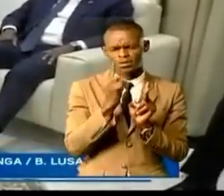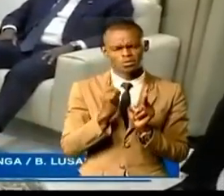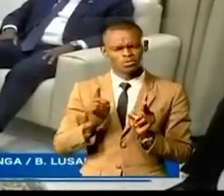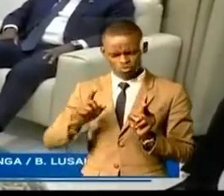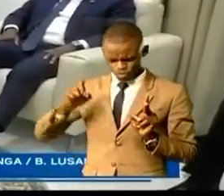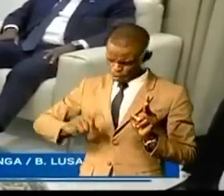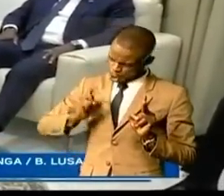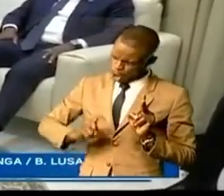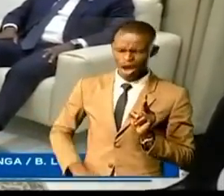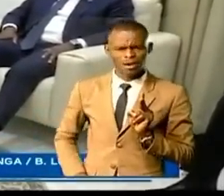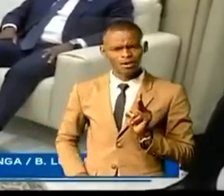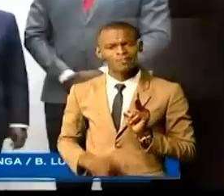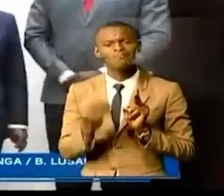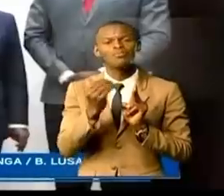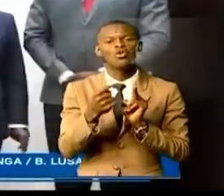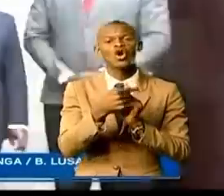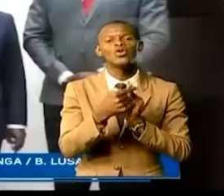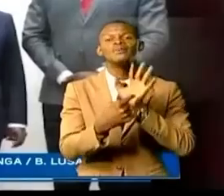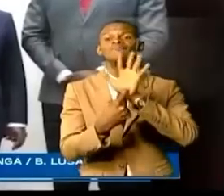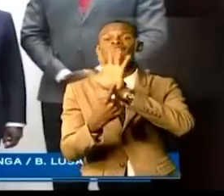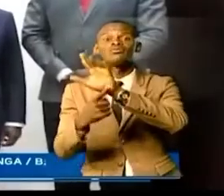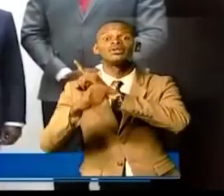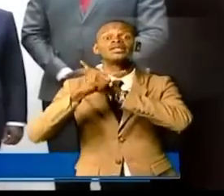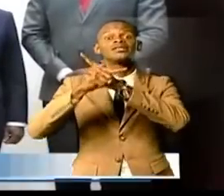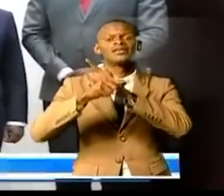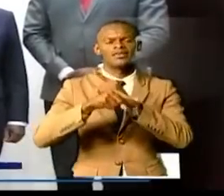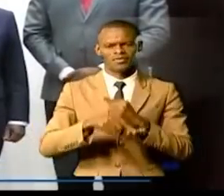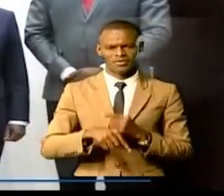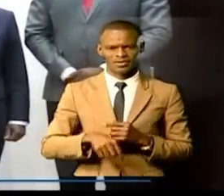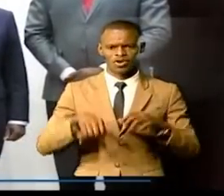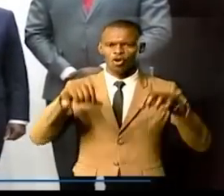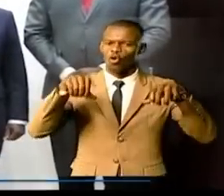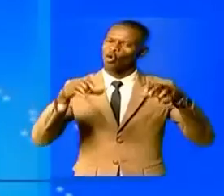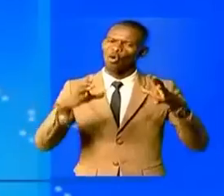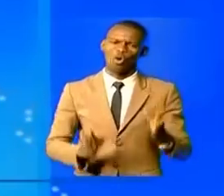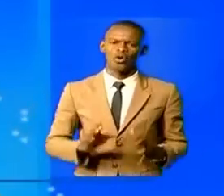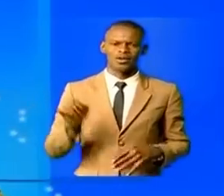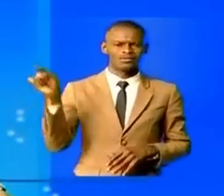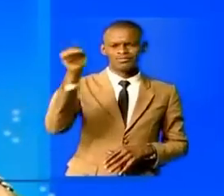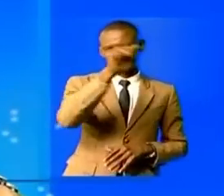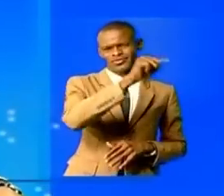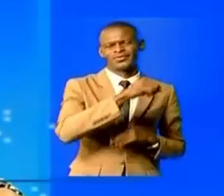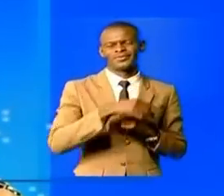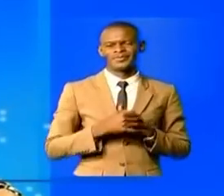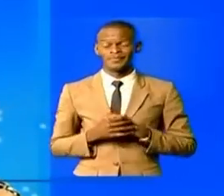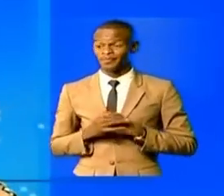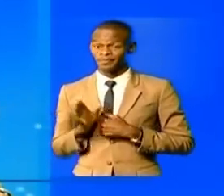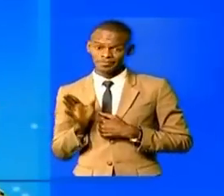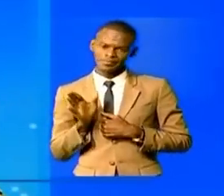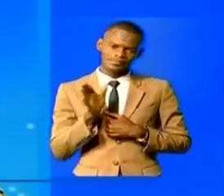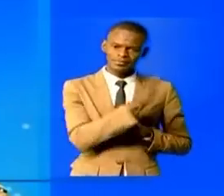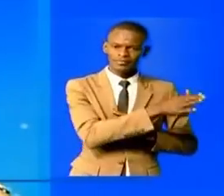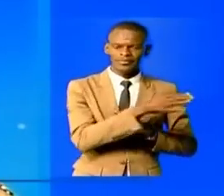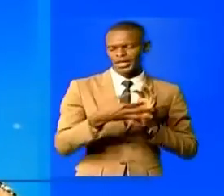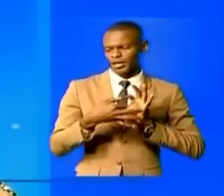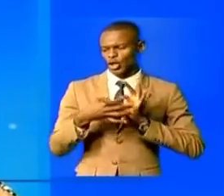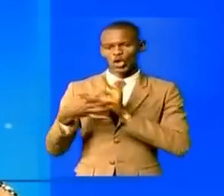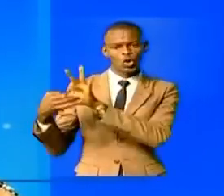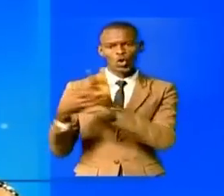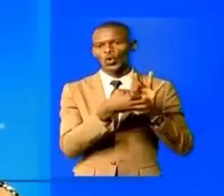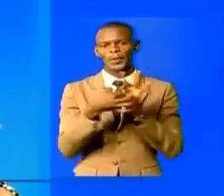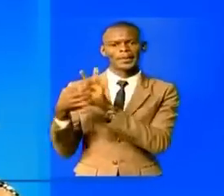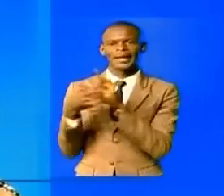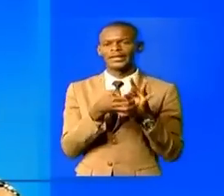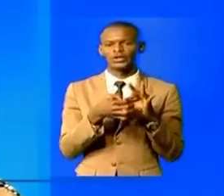du drapeau national et est donc une fierté pour le pays. Coopération militaire entre Kinshasa et Caire,